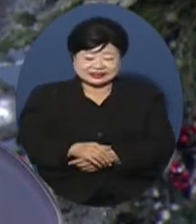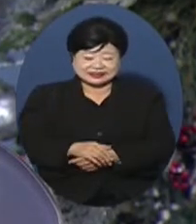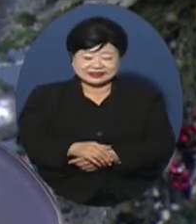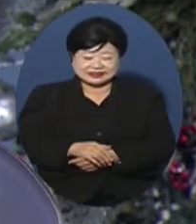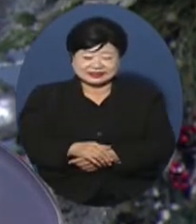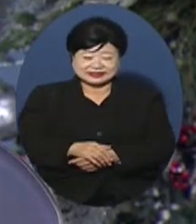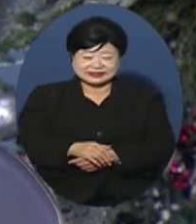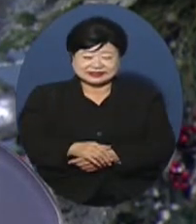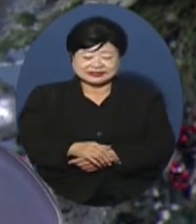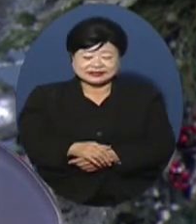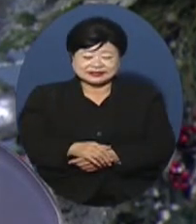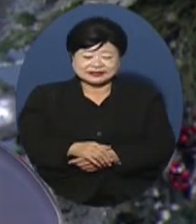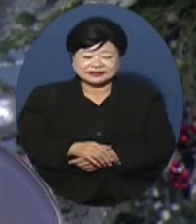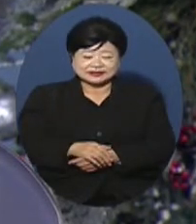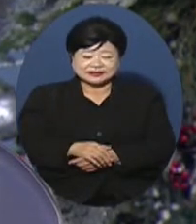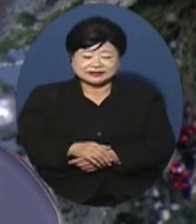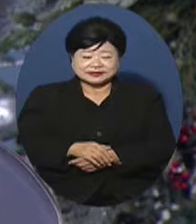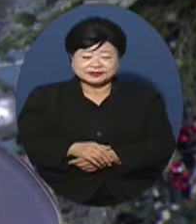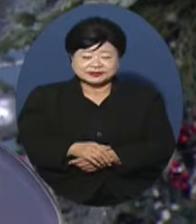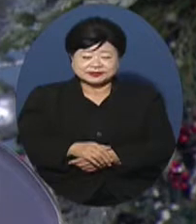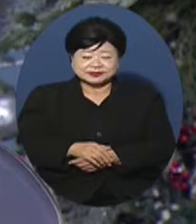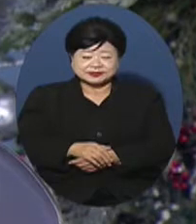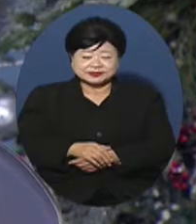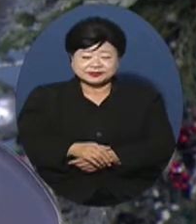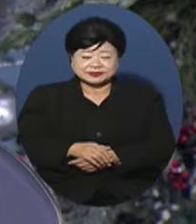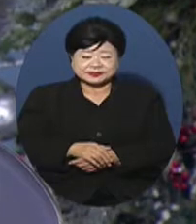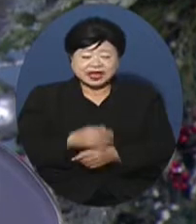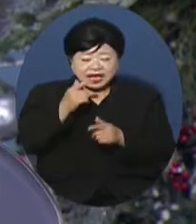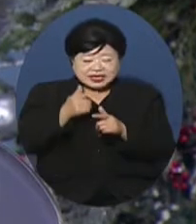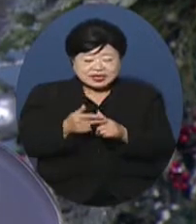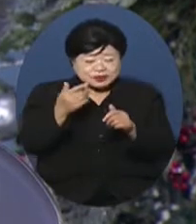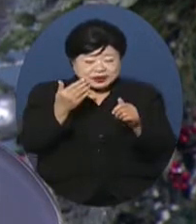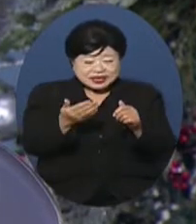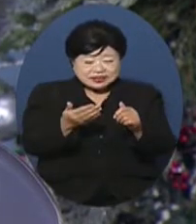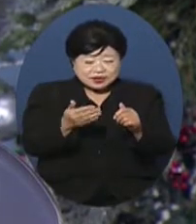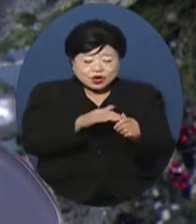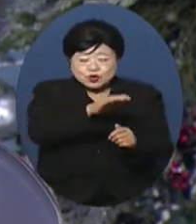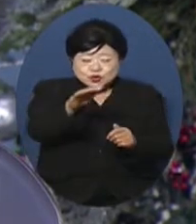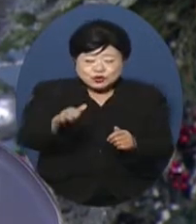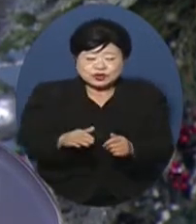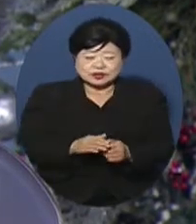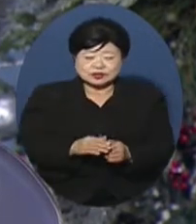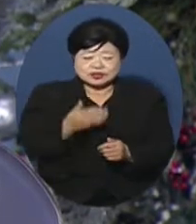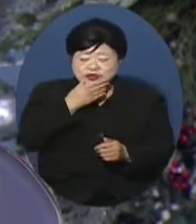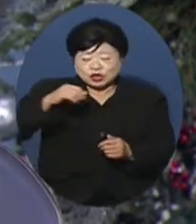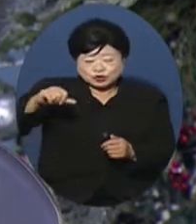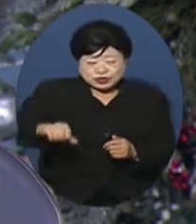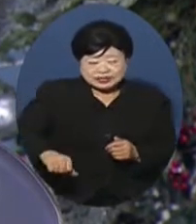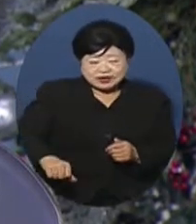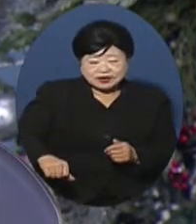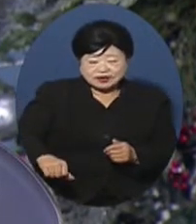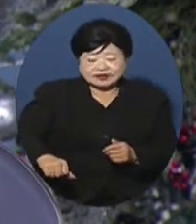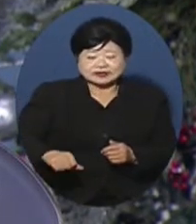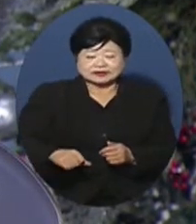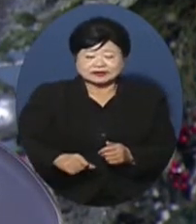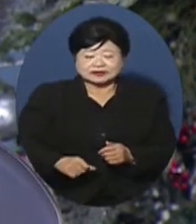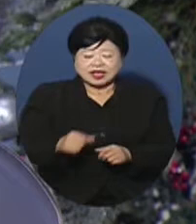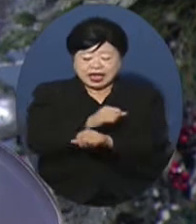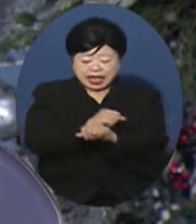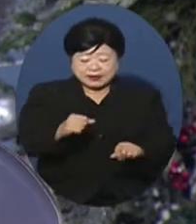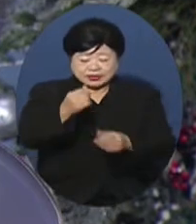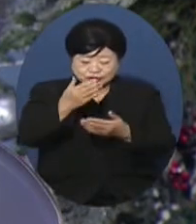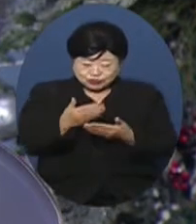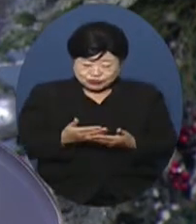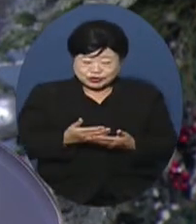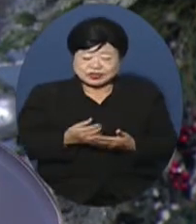그것은 좀 예수님께 써요 우리는 제주에 세 방향의 해방 실에